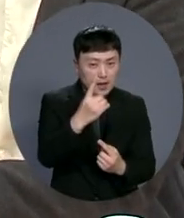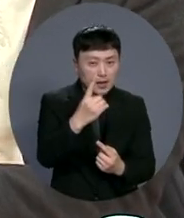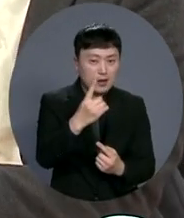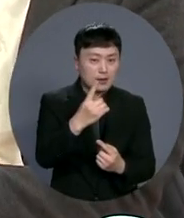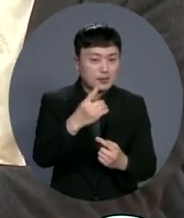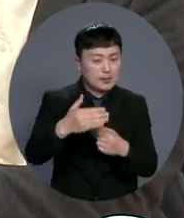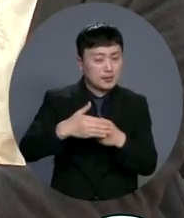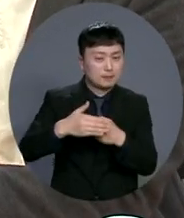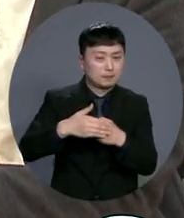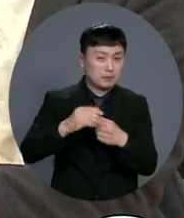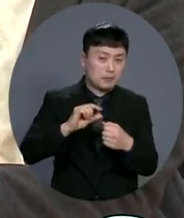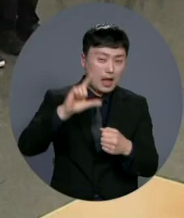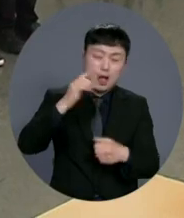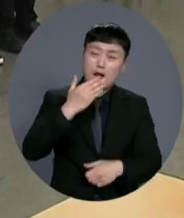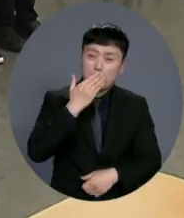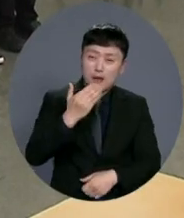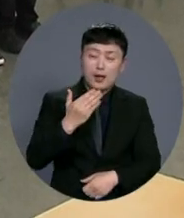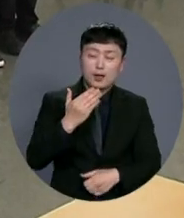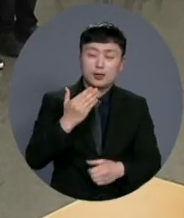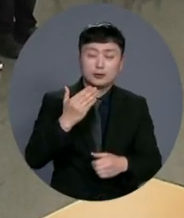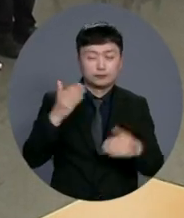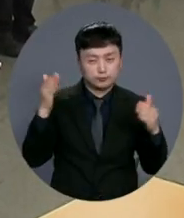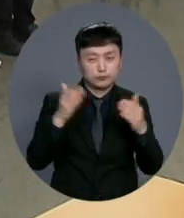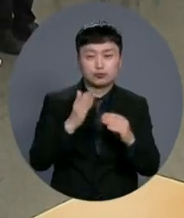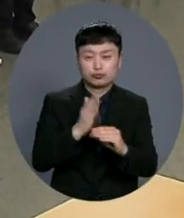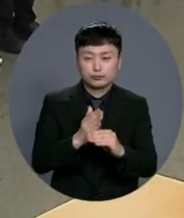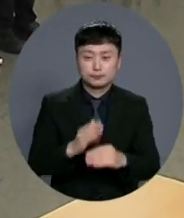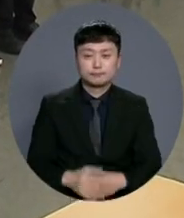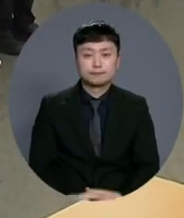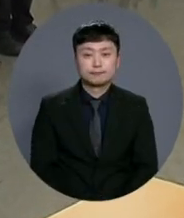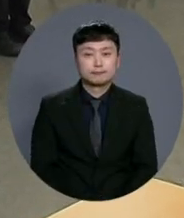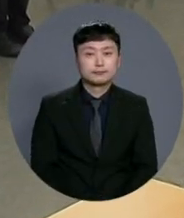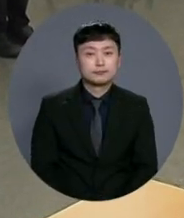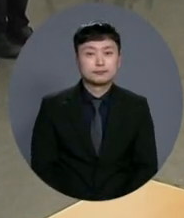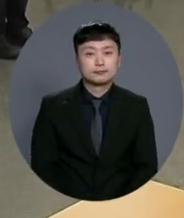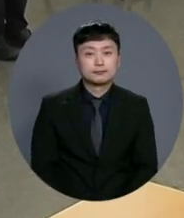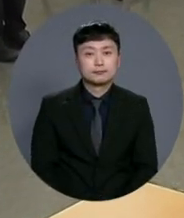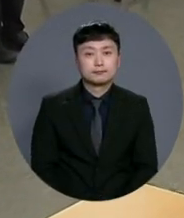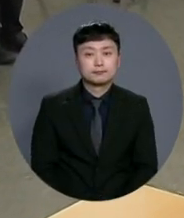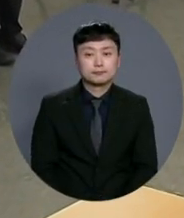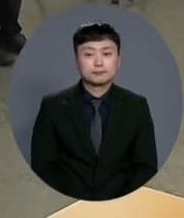성적표를 받아들게 될지 주목됩니다. MBC 뉴스 권윤수입니다.